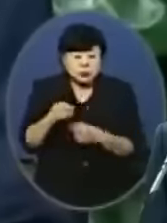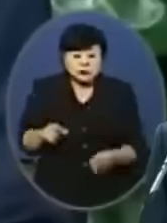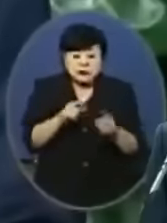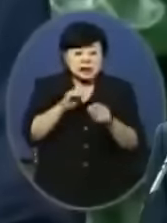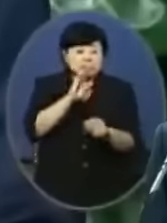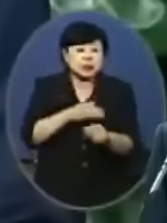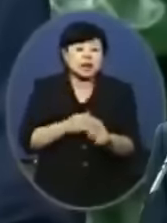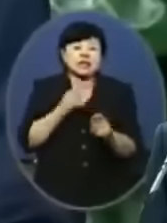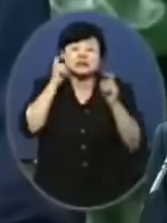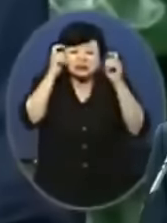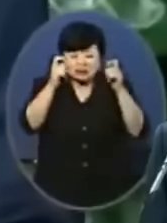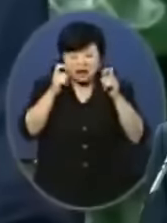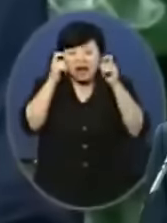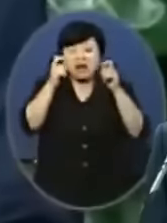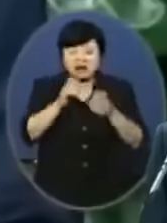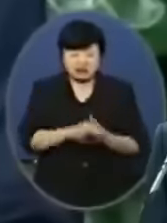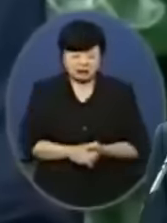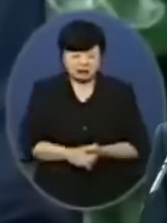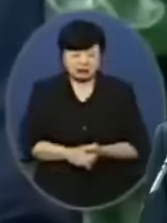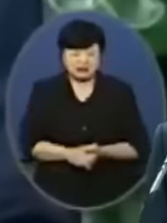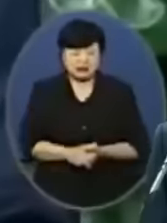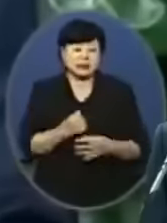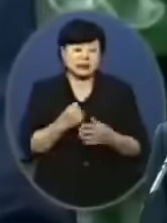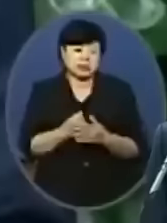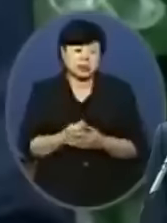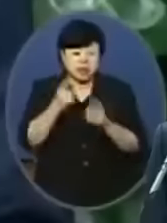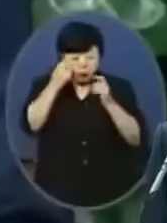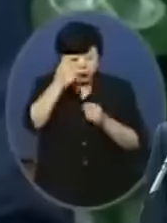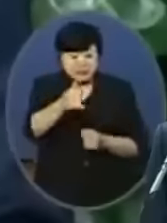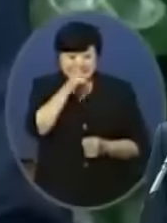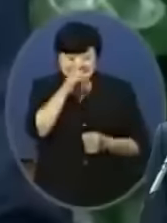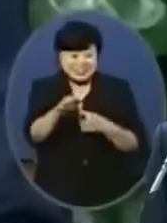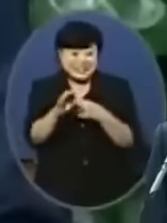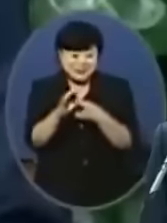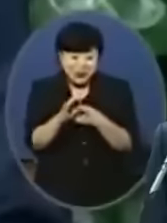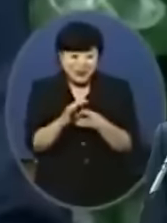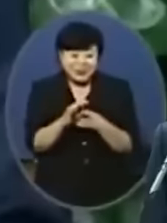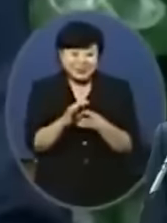것이 양인 것입니다. 그러나 목자가 있으면